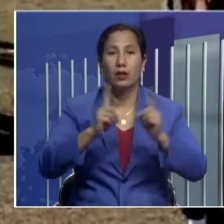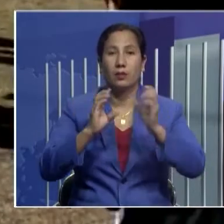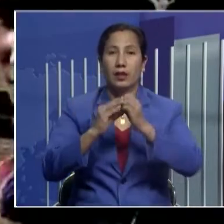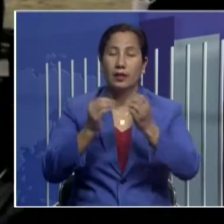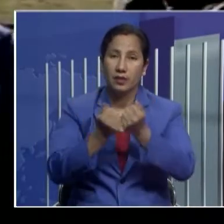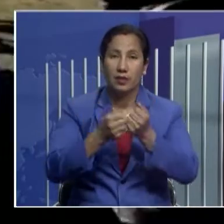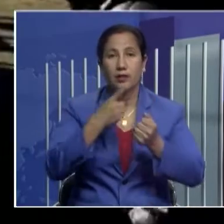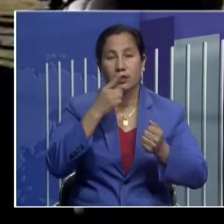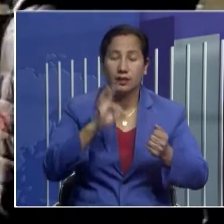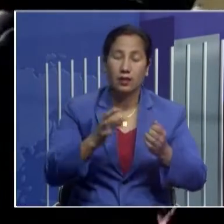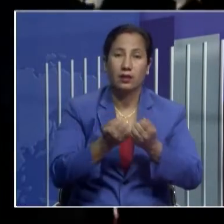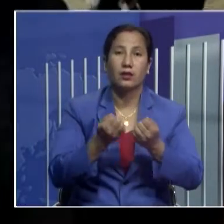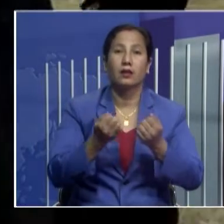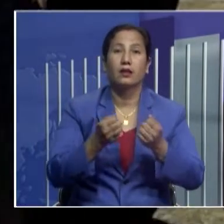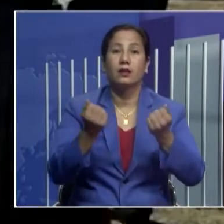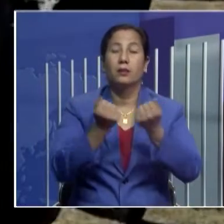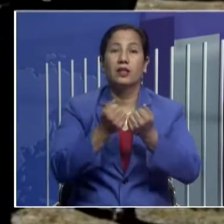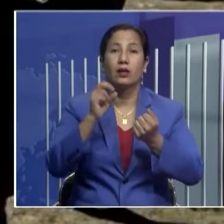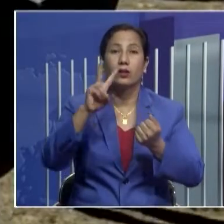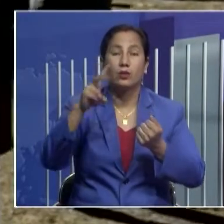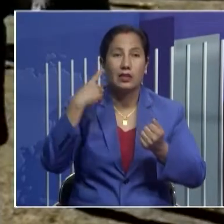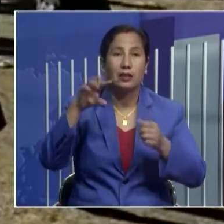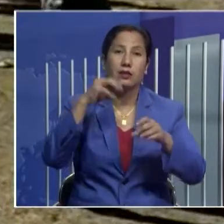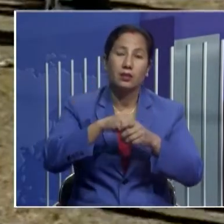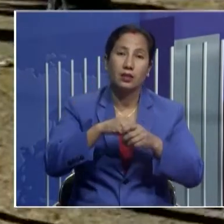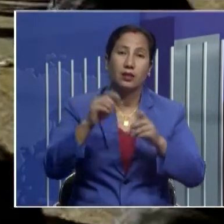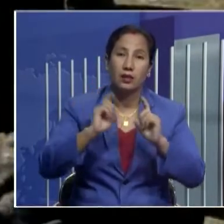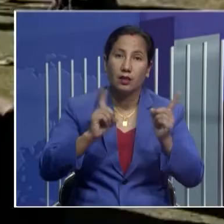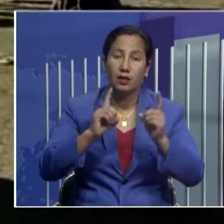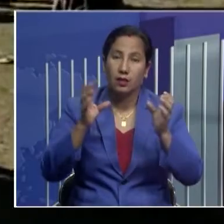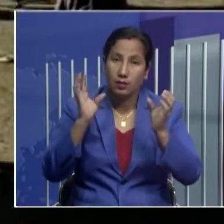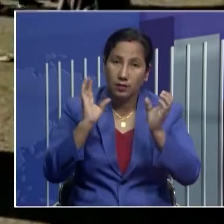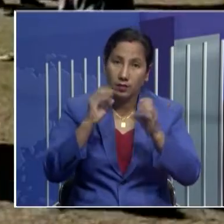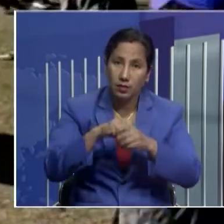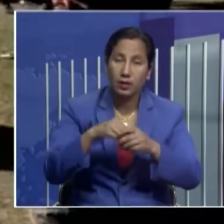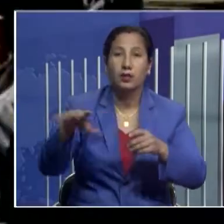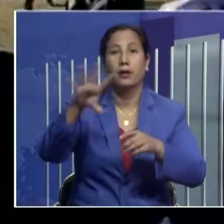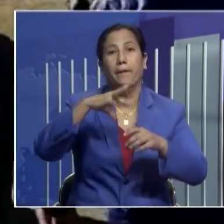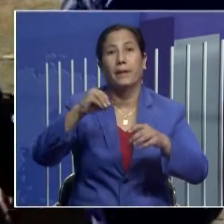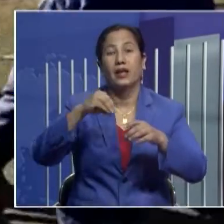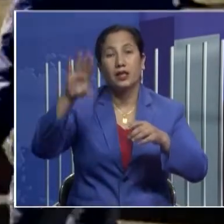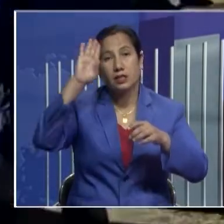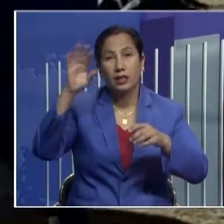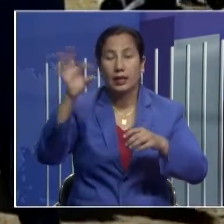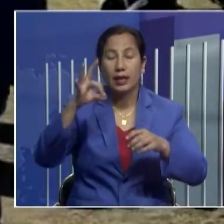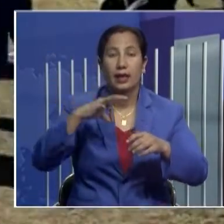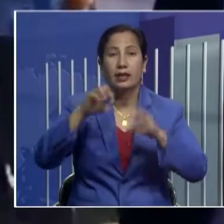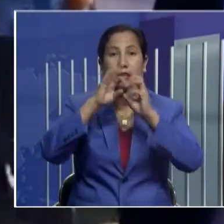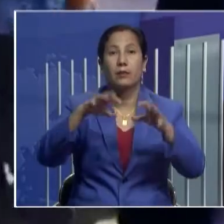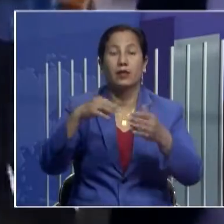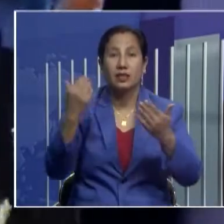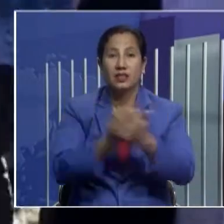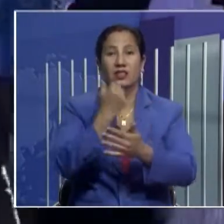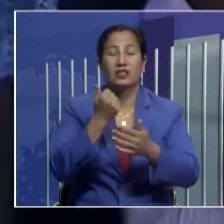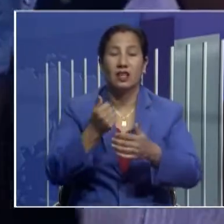निर्णय गरेको हो। बिदाको दुई दिनभित्र नगरभित्रका रहेका सम्पूर्ण सरकारी कार्यालय, सार्वजनिक संस्था, विद्यालय,